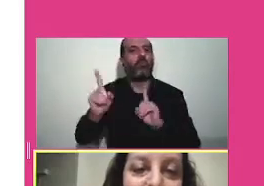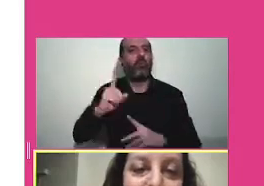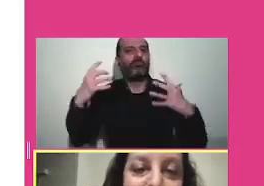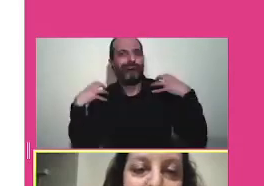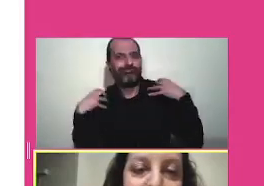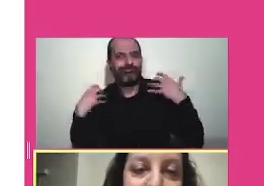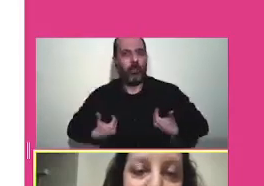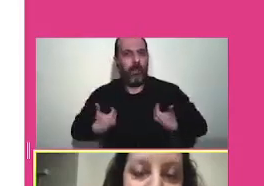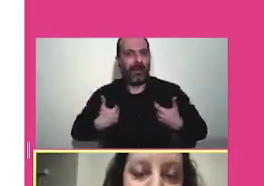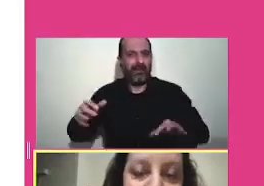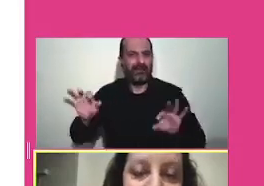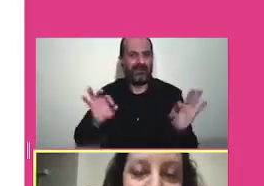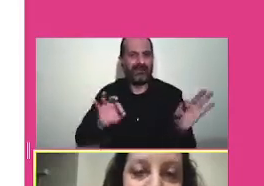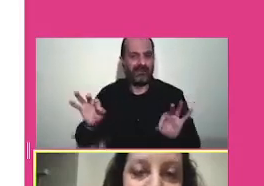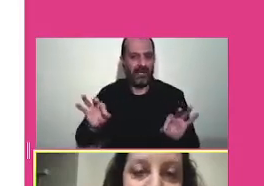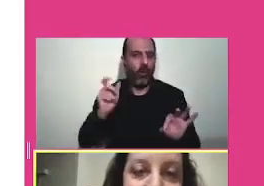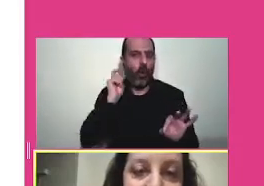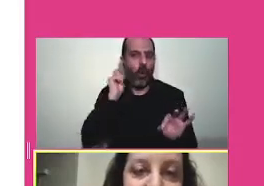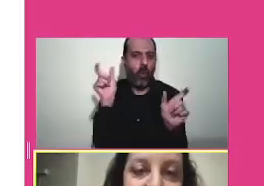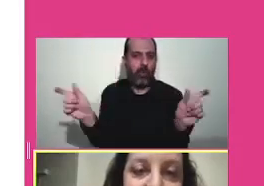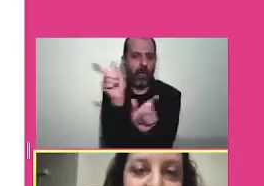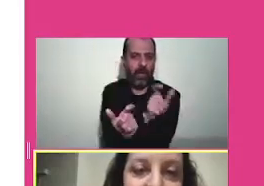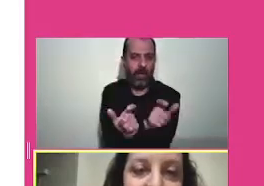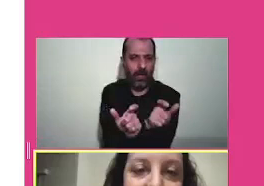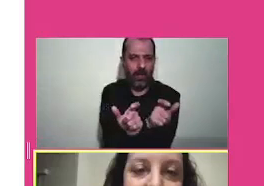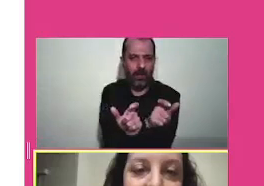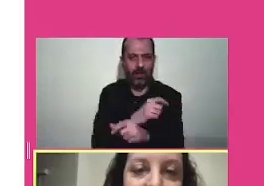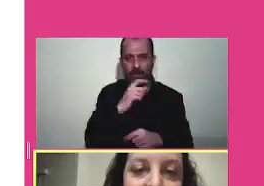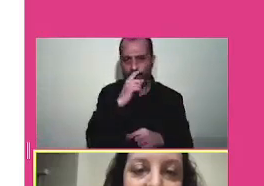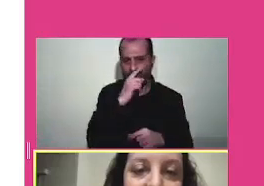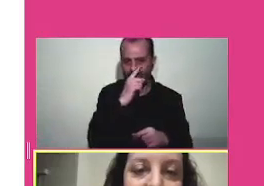Το βάλω ανάποδα το όνομα.